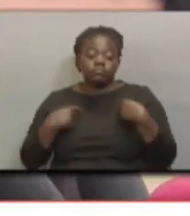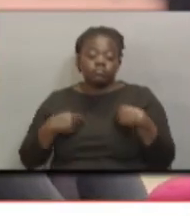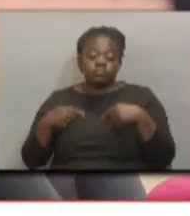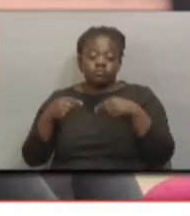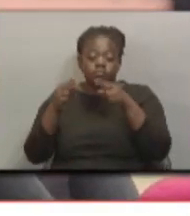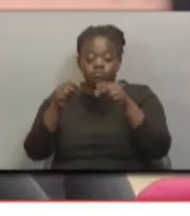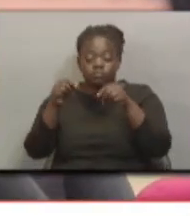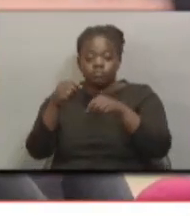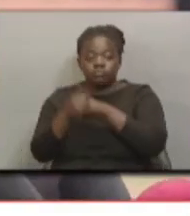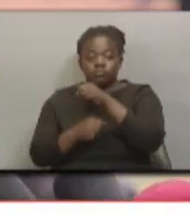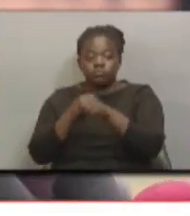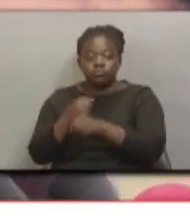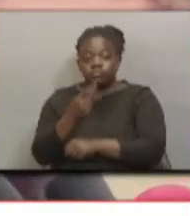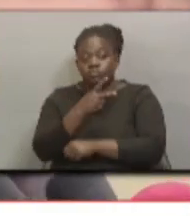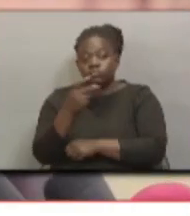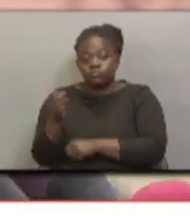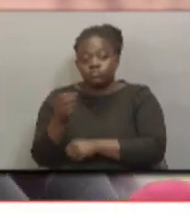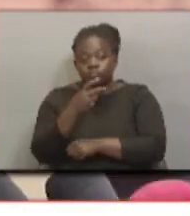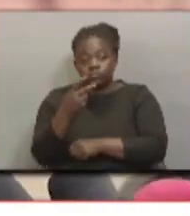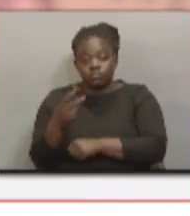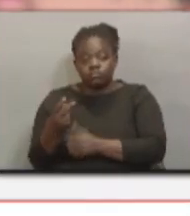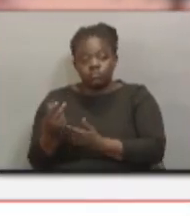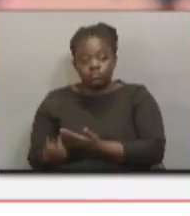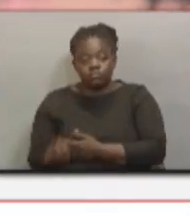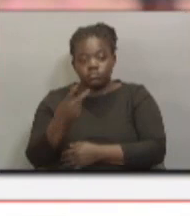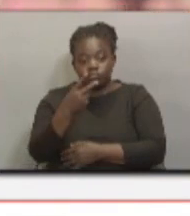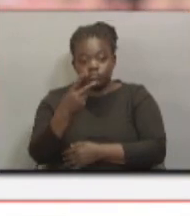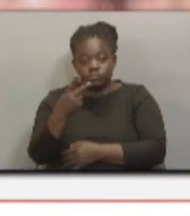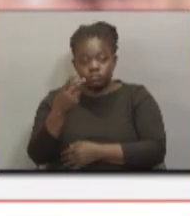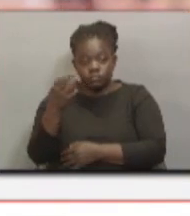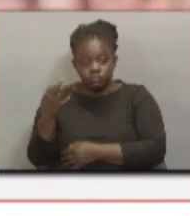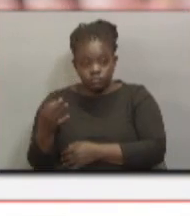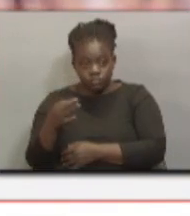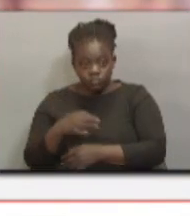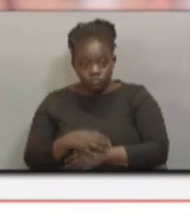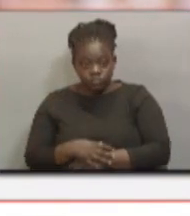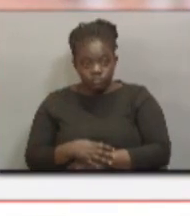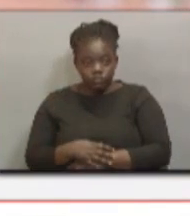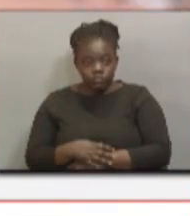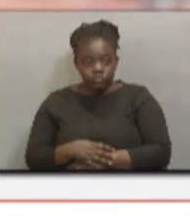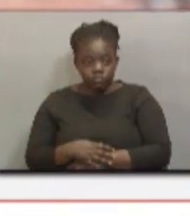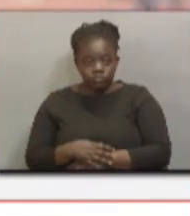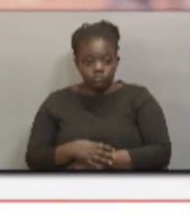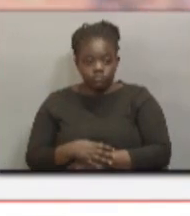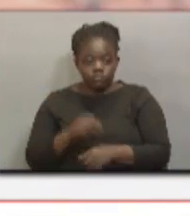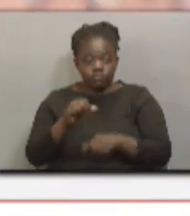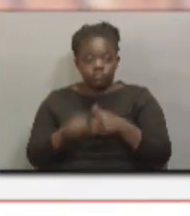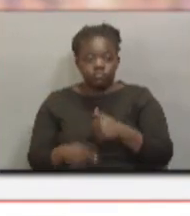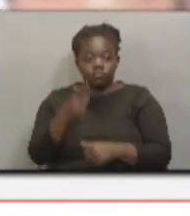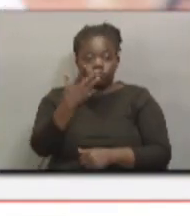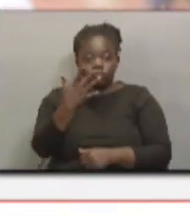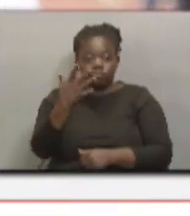2022-2023 ebiliyoni za fechumi atano